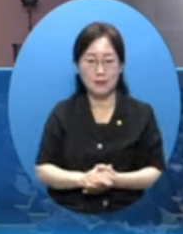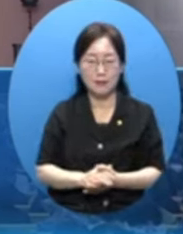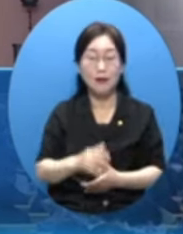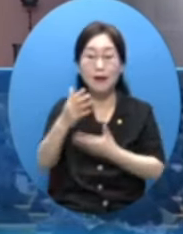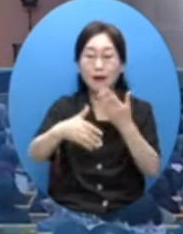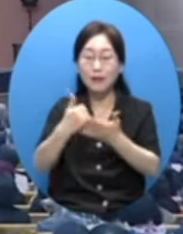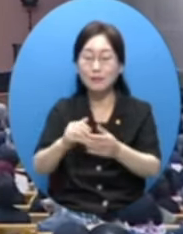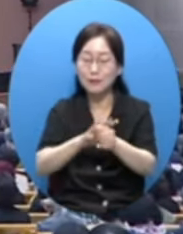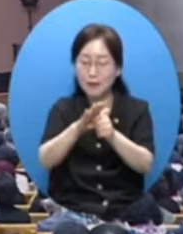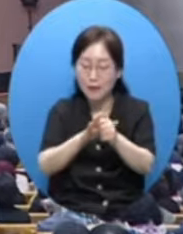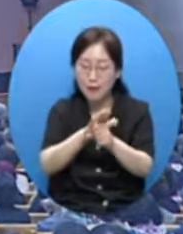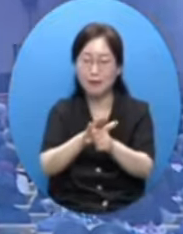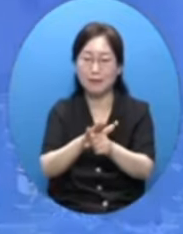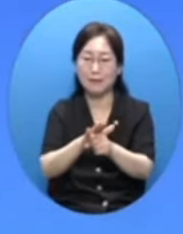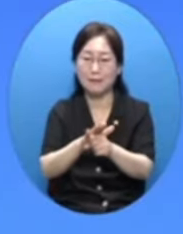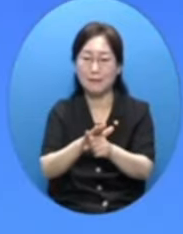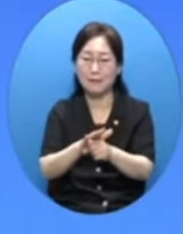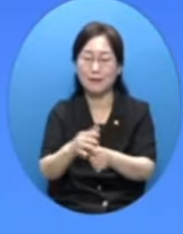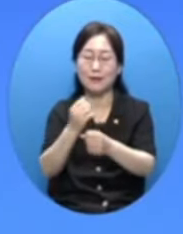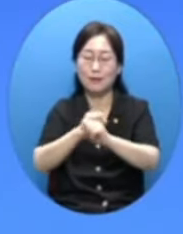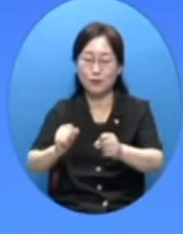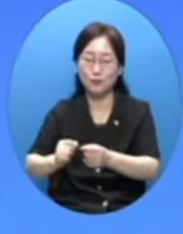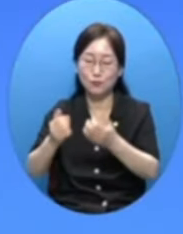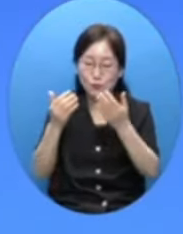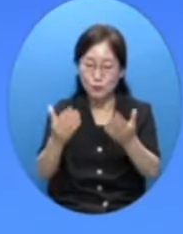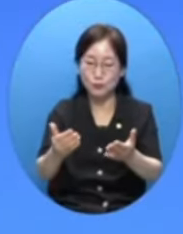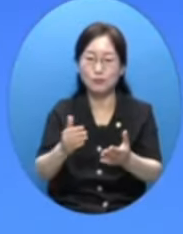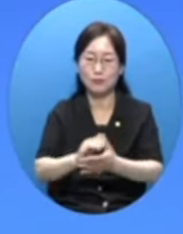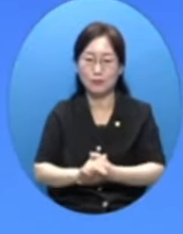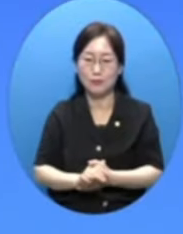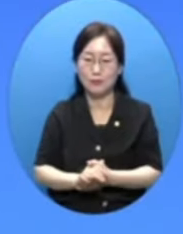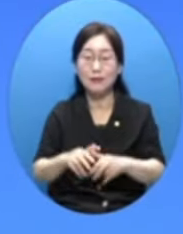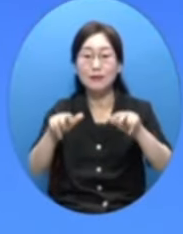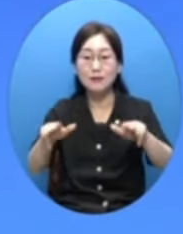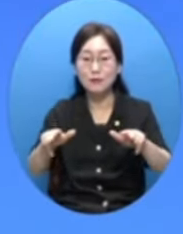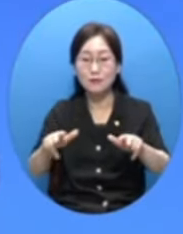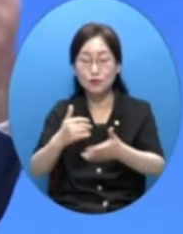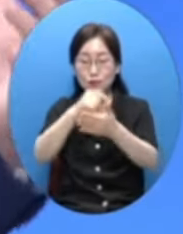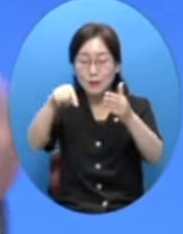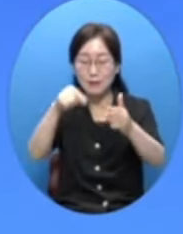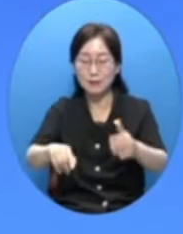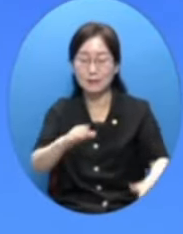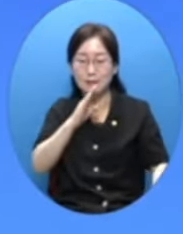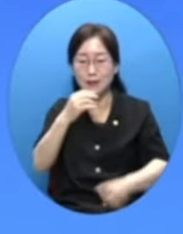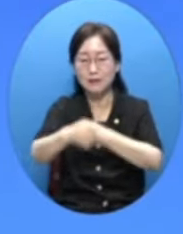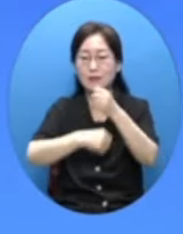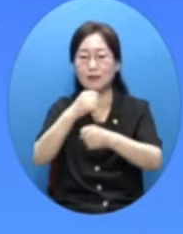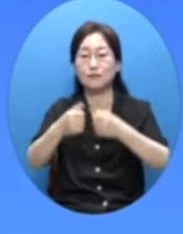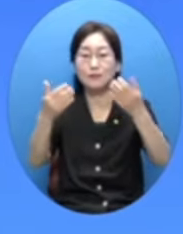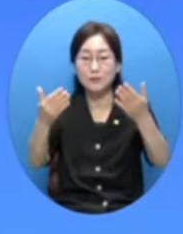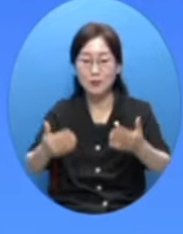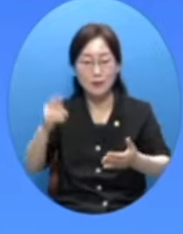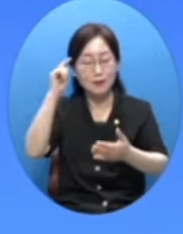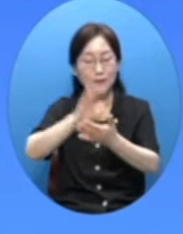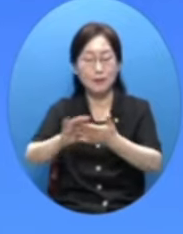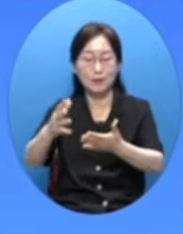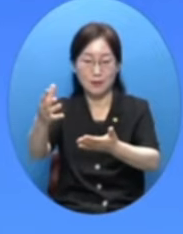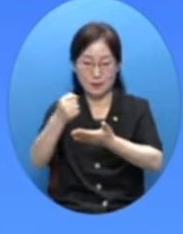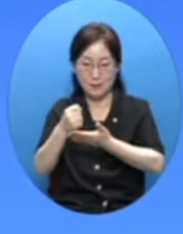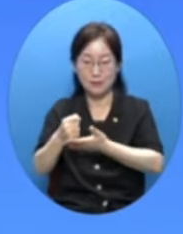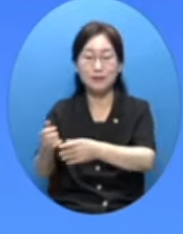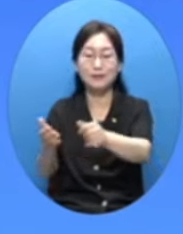하나님은 사랑의 하나님, 용서의 하나님이신 것입니다. 이 시간 주님 안에서 참된 자유함과 평안함을 얻게 되기를